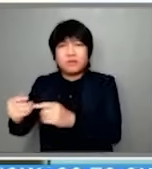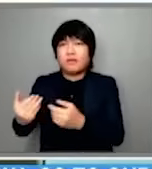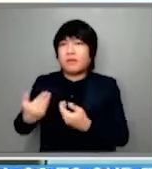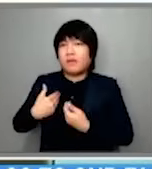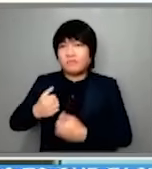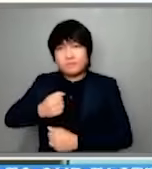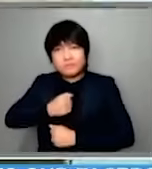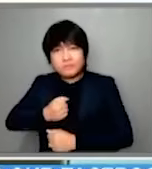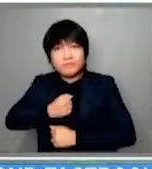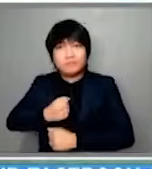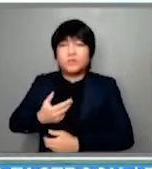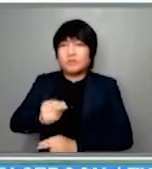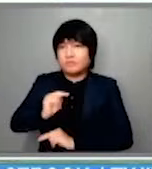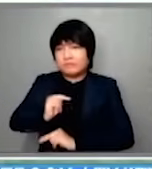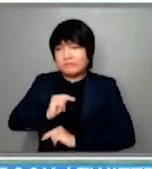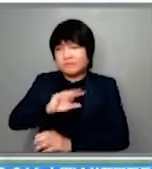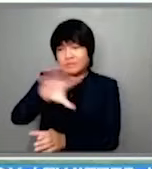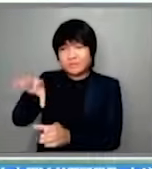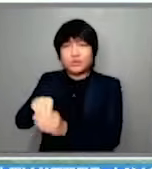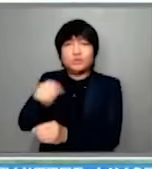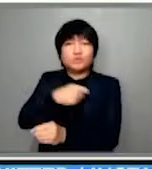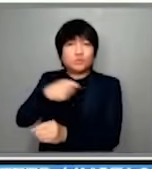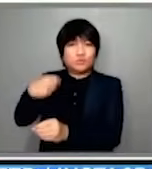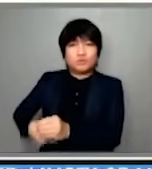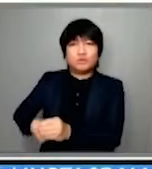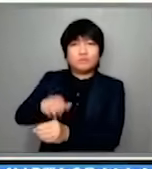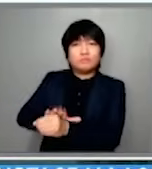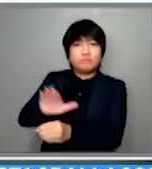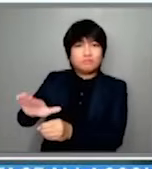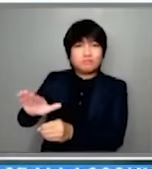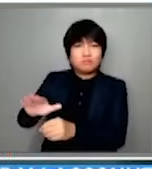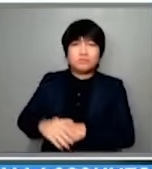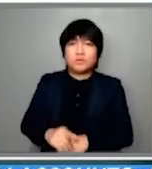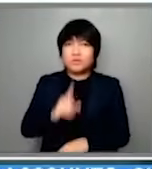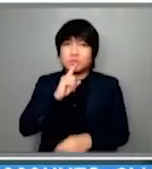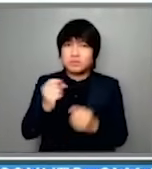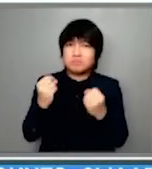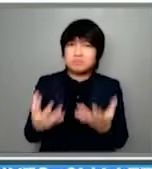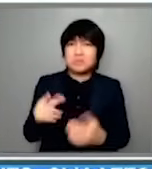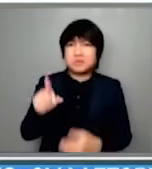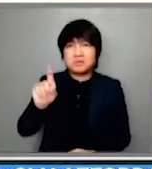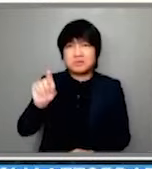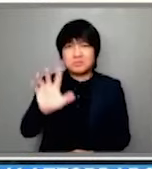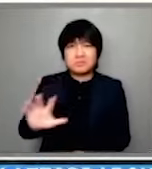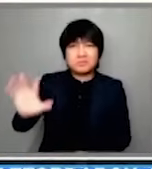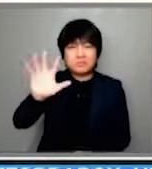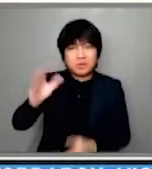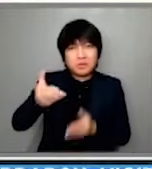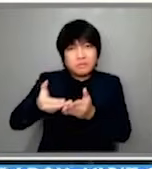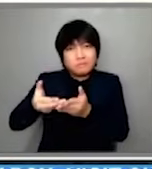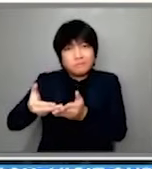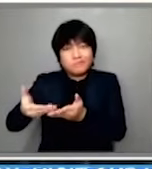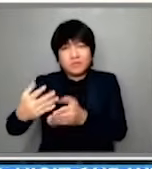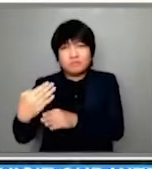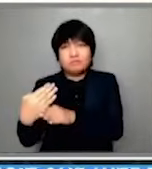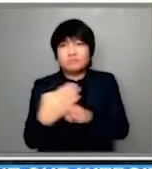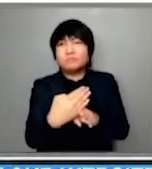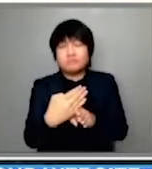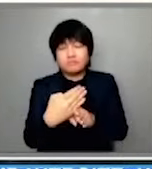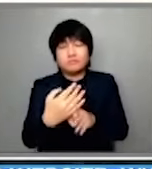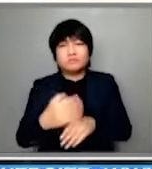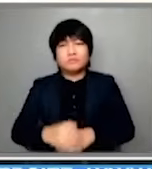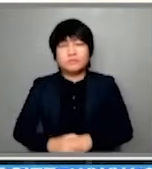mga Chinese militia. Mahigit isang dosena raw ang nakaharang sa Sierra Madre ayon sa BFAR. Binablock nila